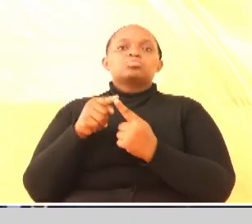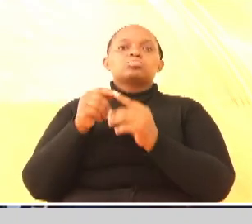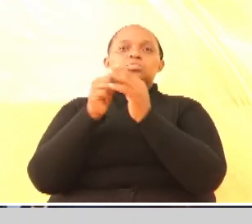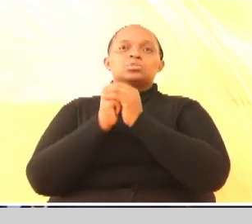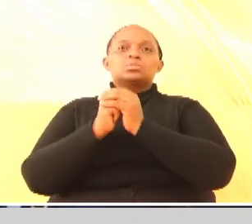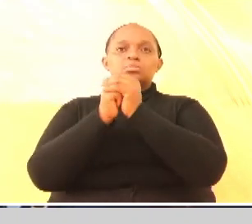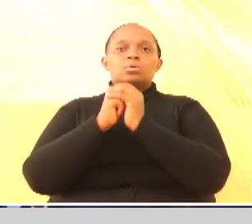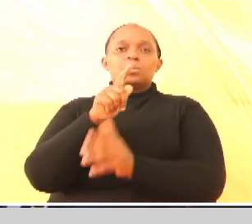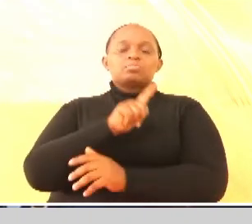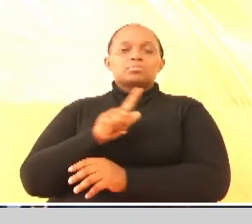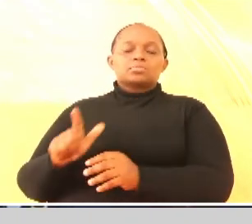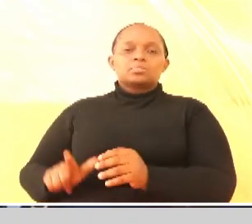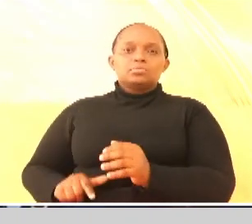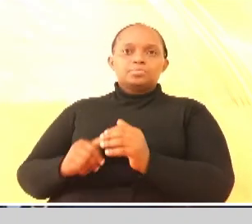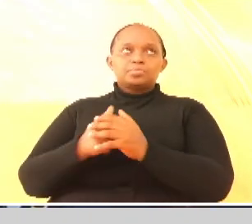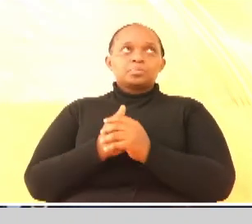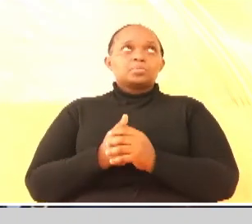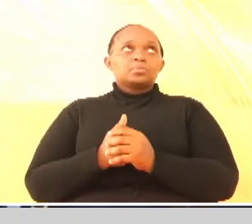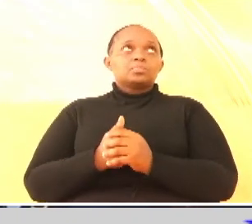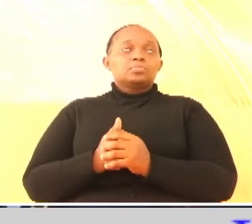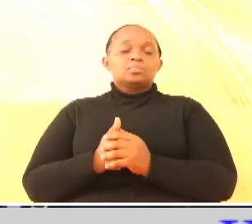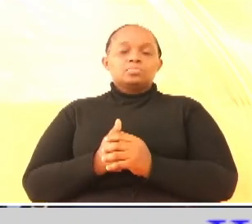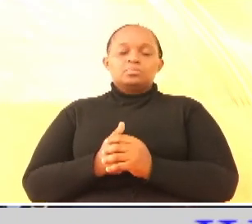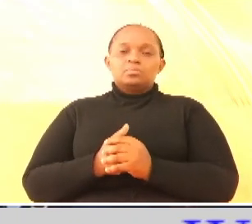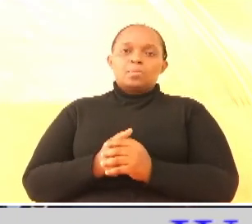Bwana. Nimeahidi Yesu